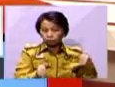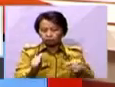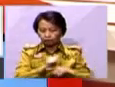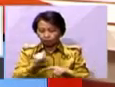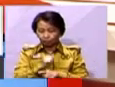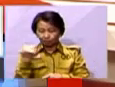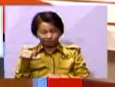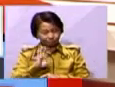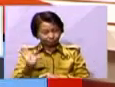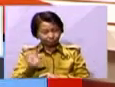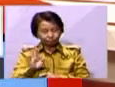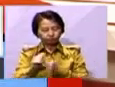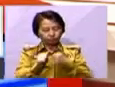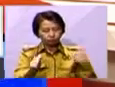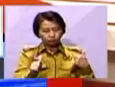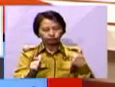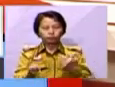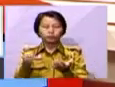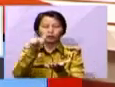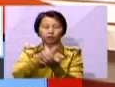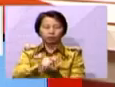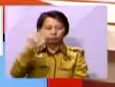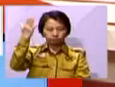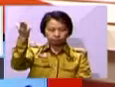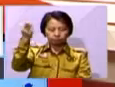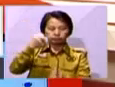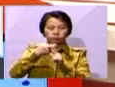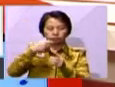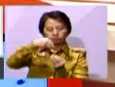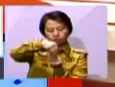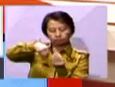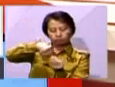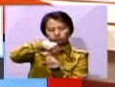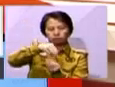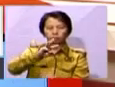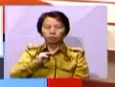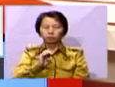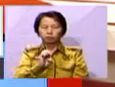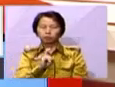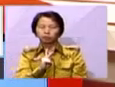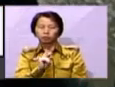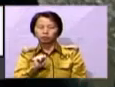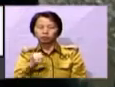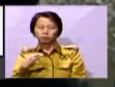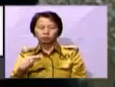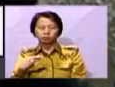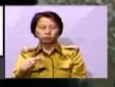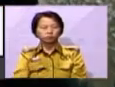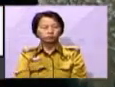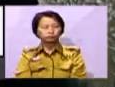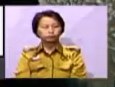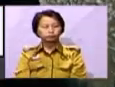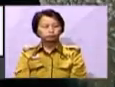amalan khurafat. Laporan Fatil Hidayat Ghazali dari Mekah Al-Mukarramah.